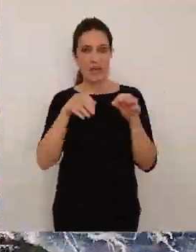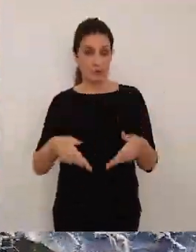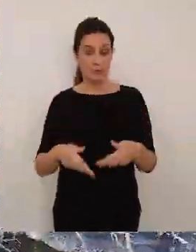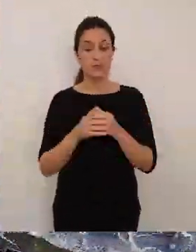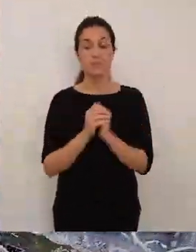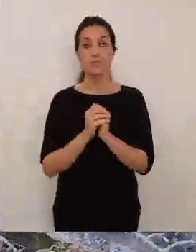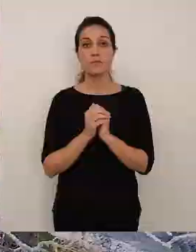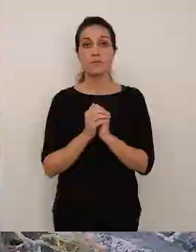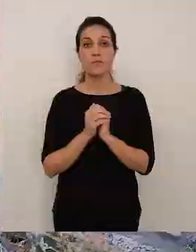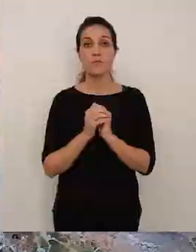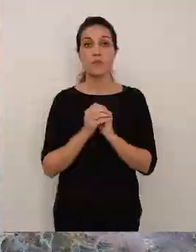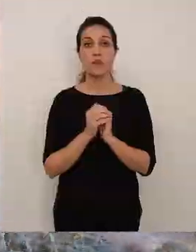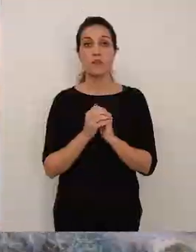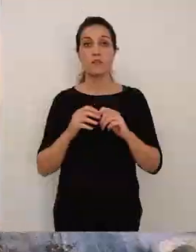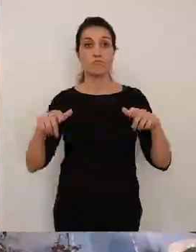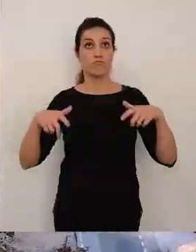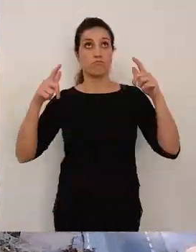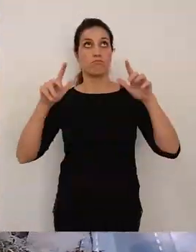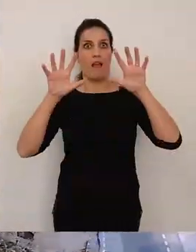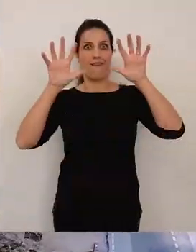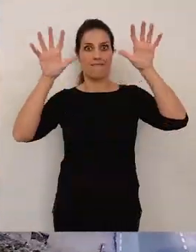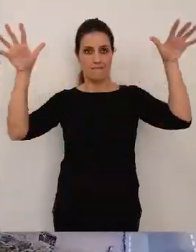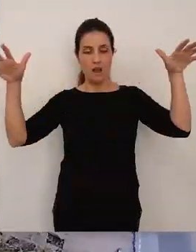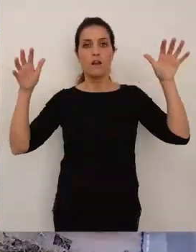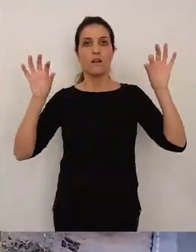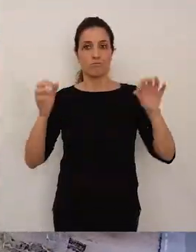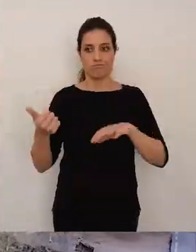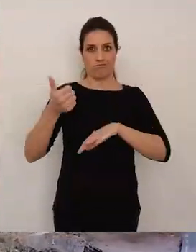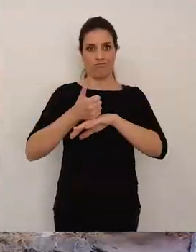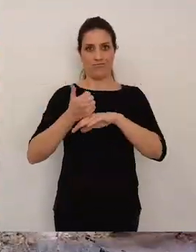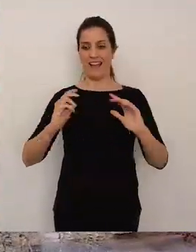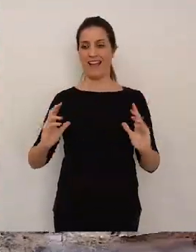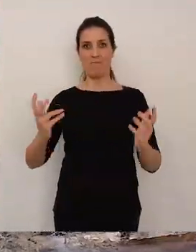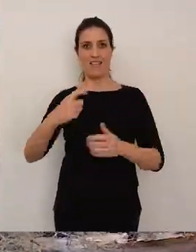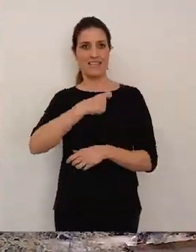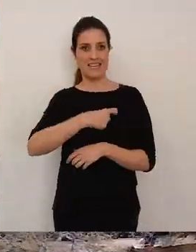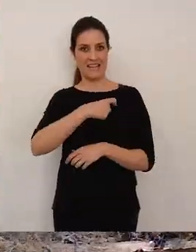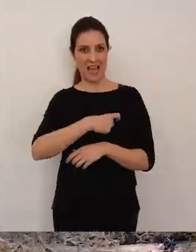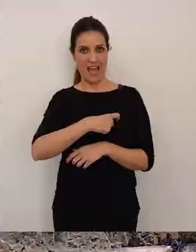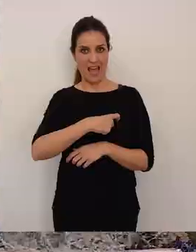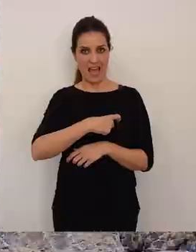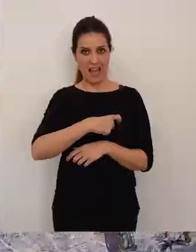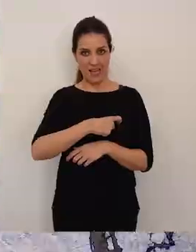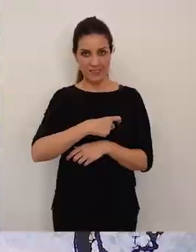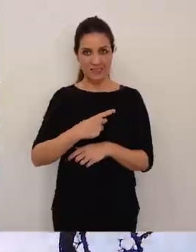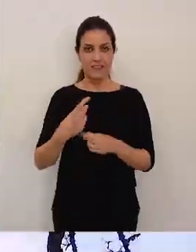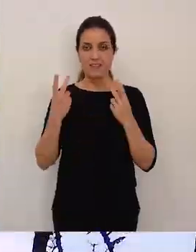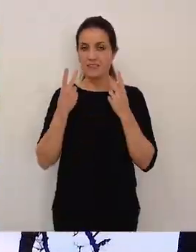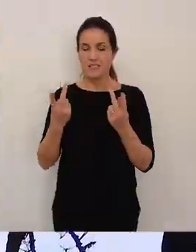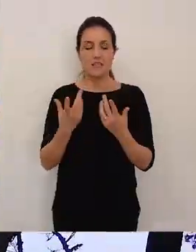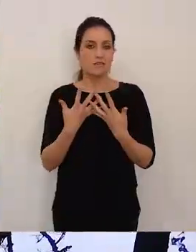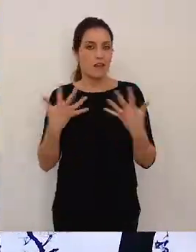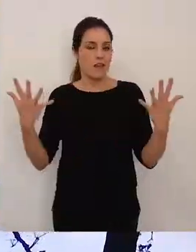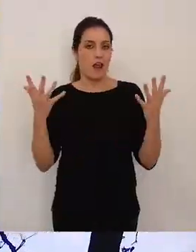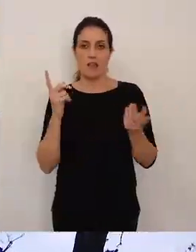La sua maestosità domina ancora oggi il paesaggio delle campagne tricasine ed è testimonianza della magnificenza della